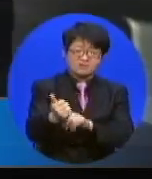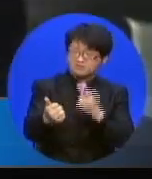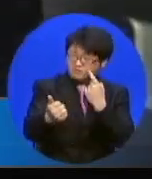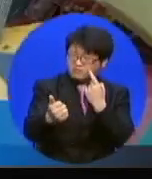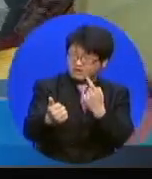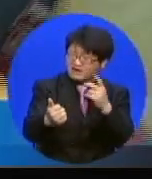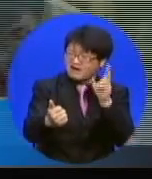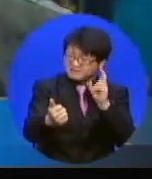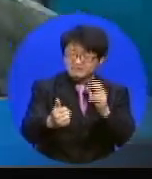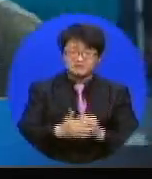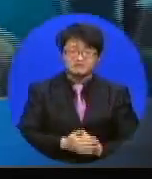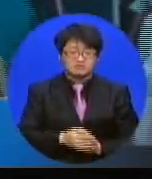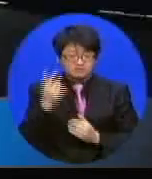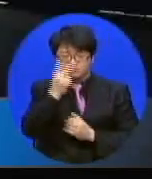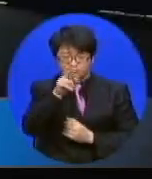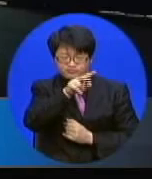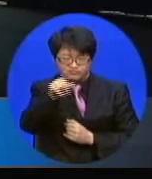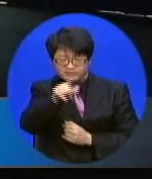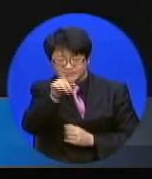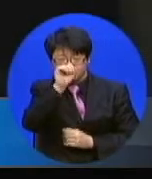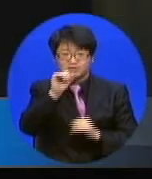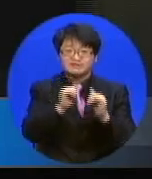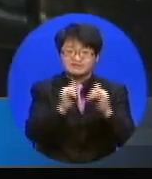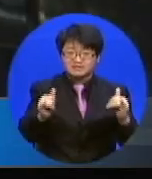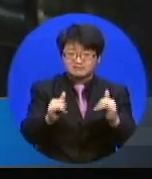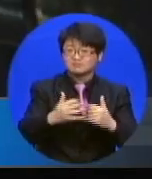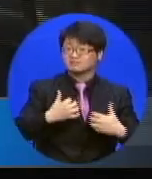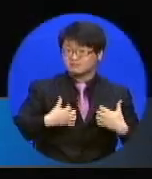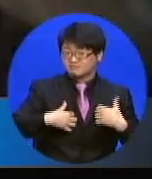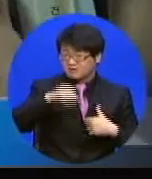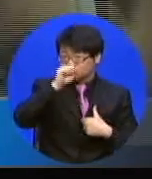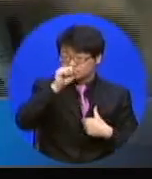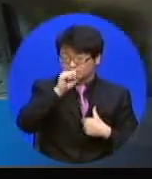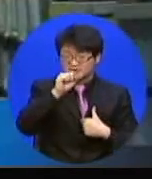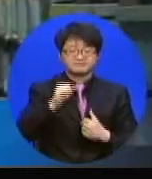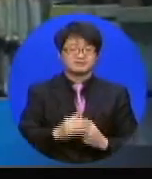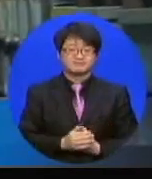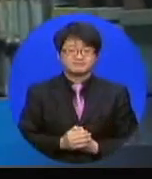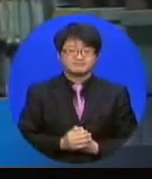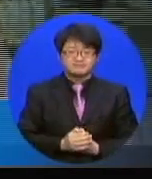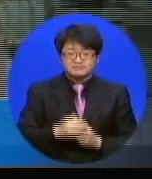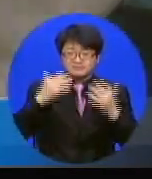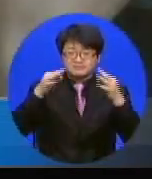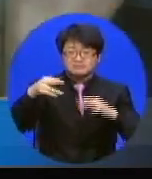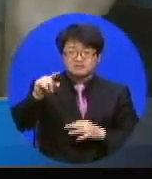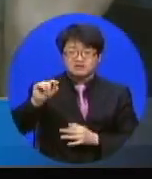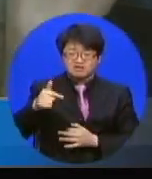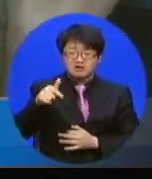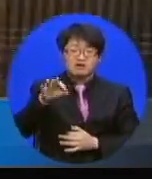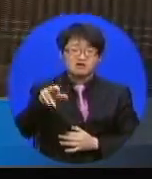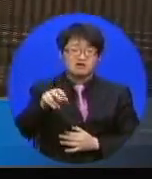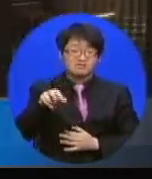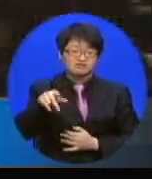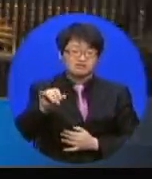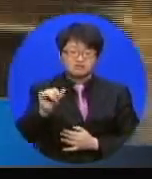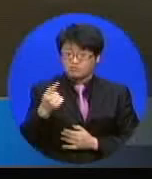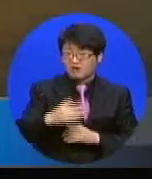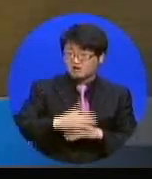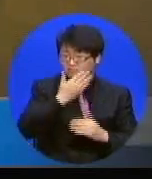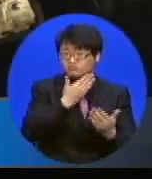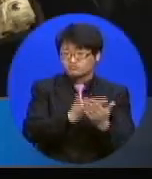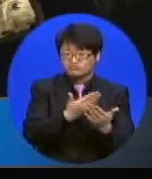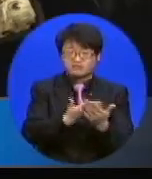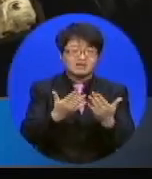직감하는데 추리 스릴러물을 좋아하는 관객이라면 반가워할 작품이 나왔습니다. 김상경, 엄정화 등 충무로의 보석